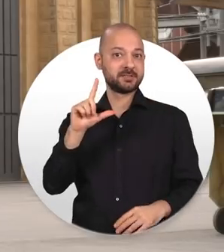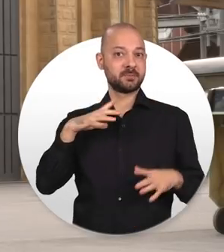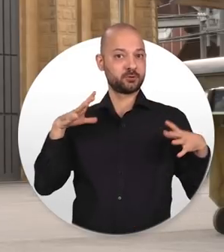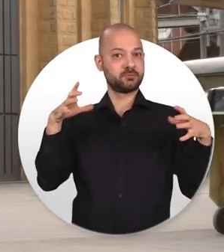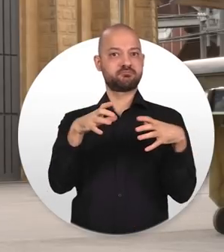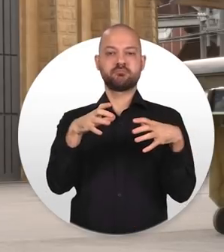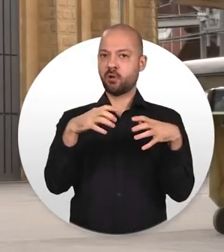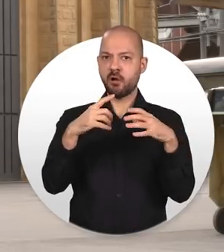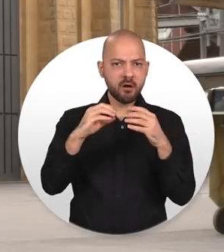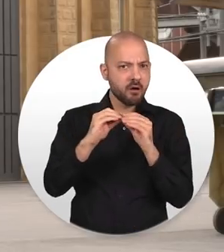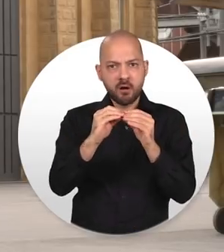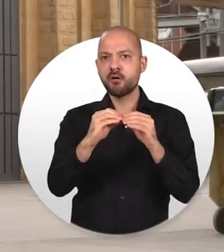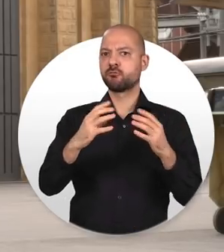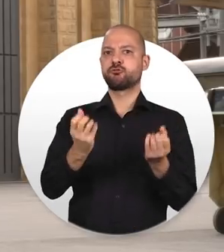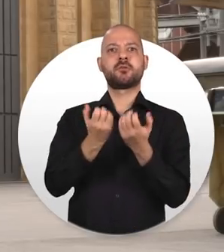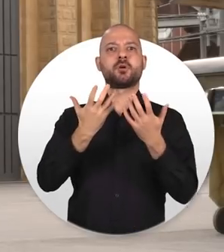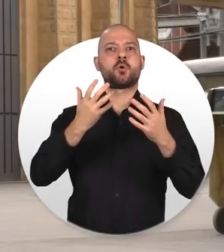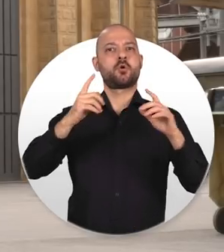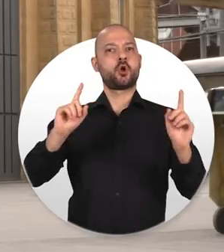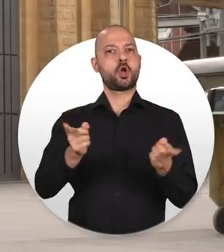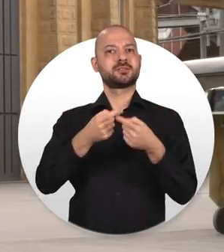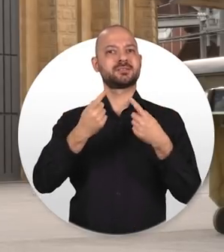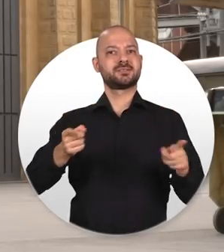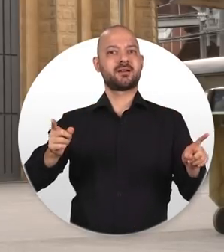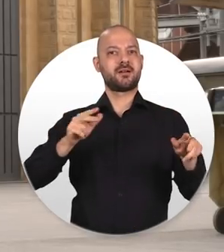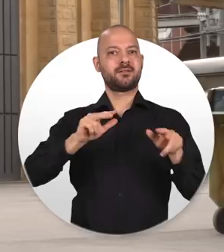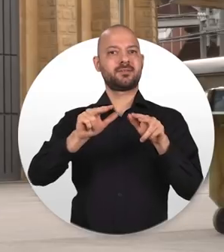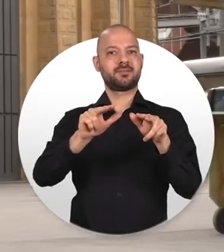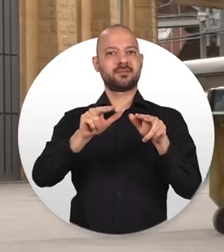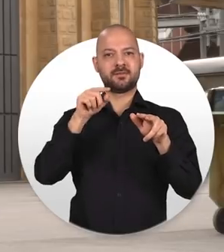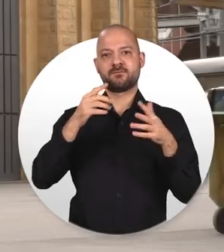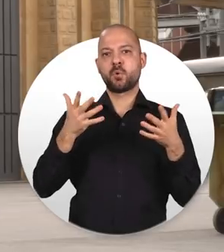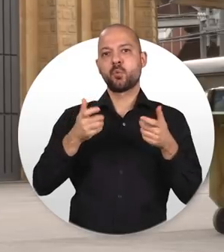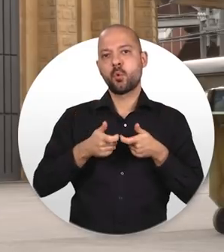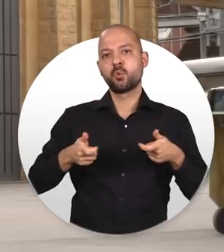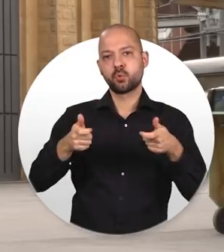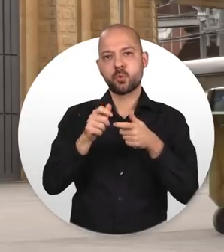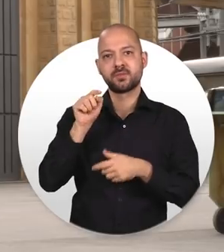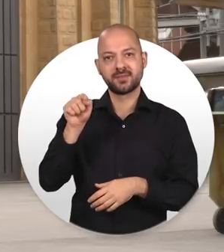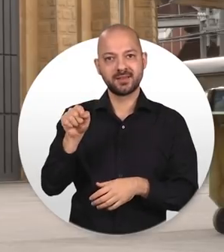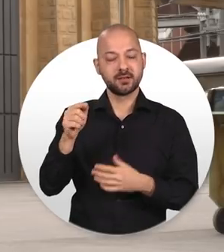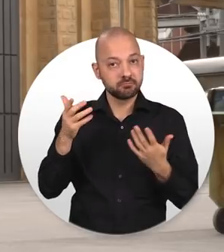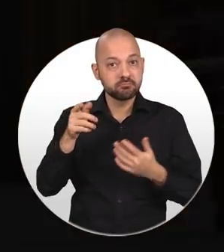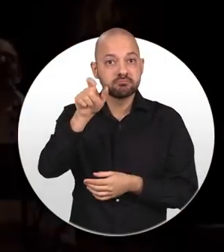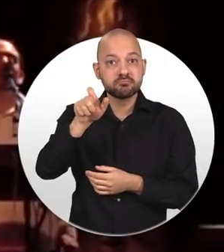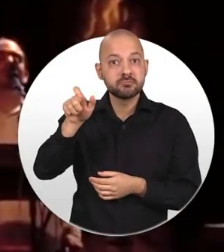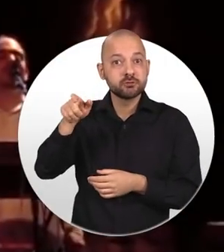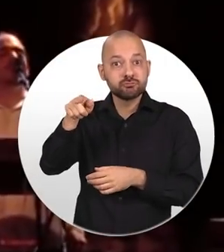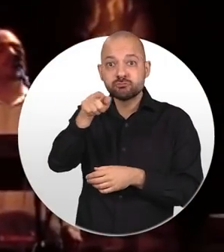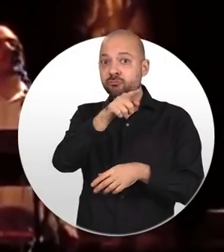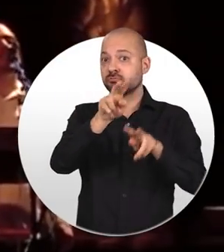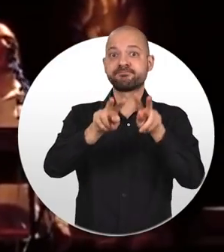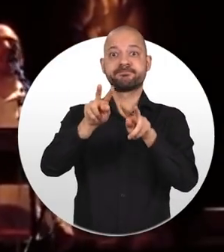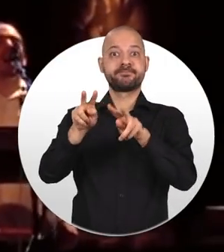Belgien, Rumänien und Lützeburg. Und zum Schluss konnte man auch so ein Konzert organisieren an der Rotonde